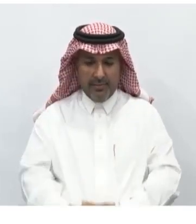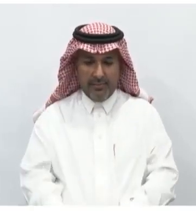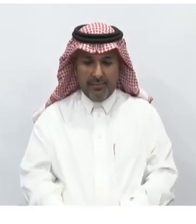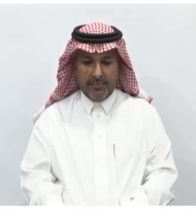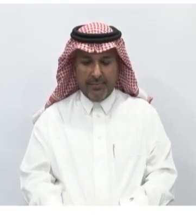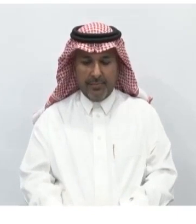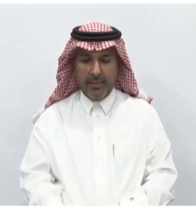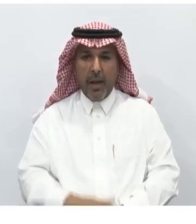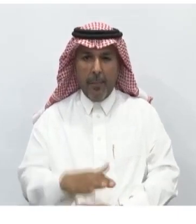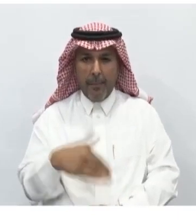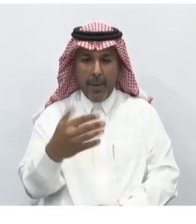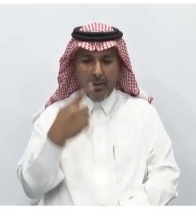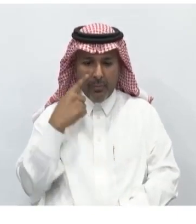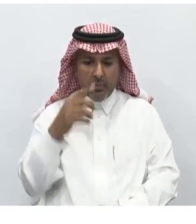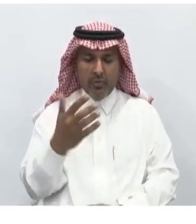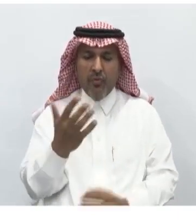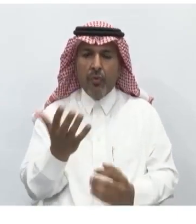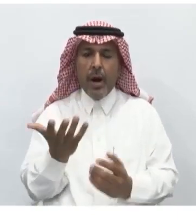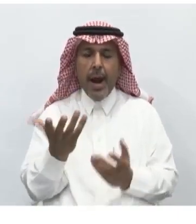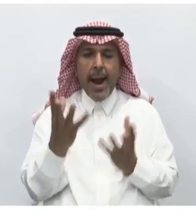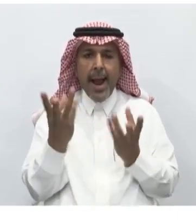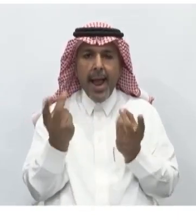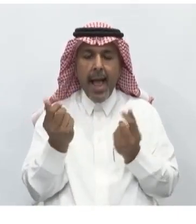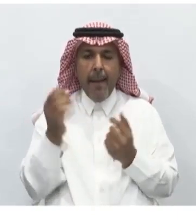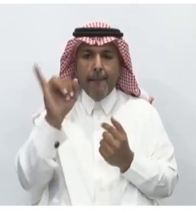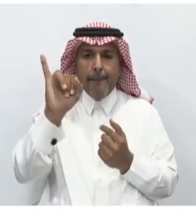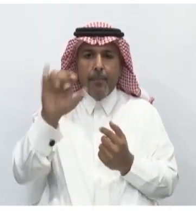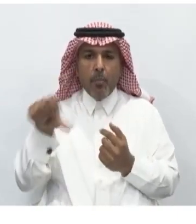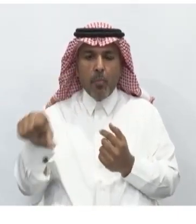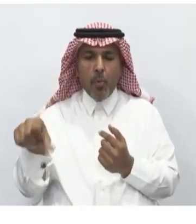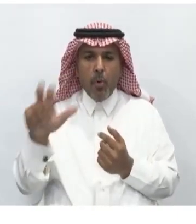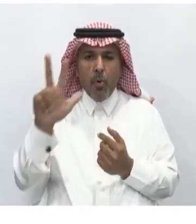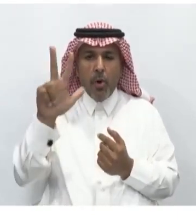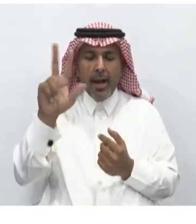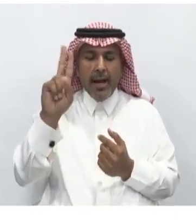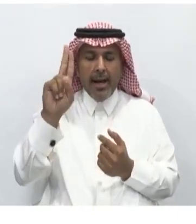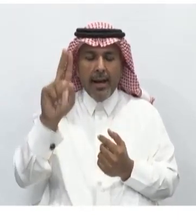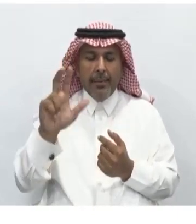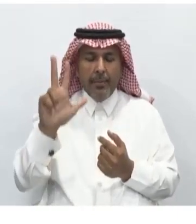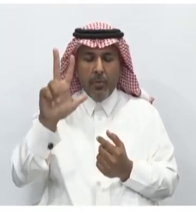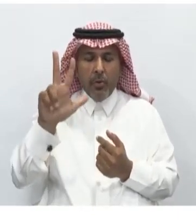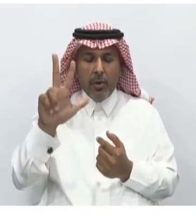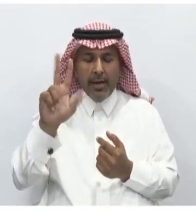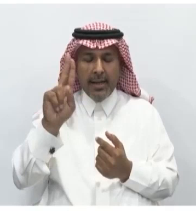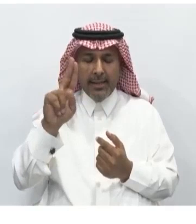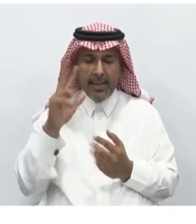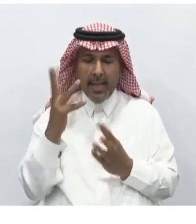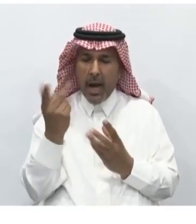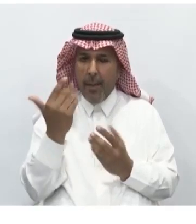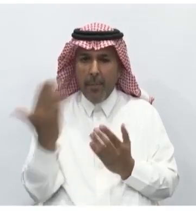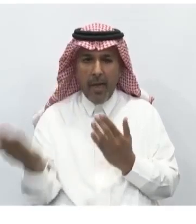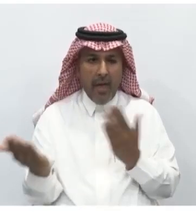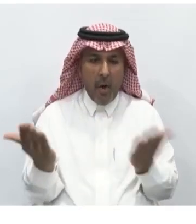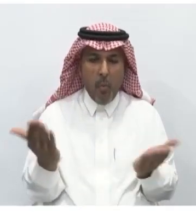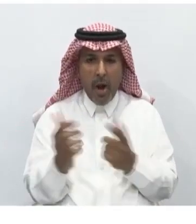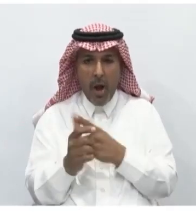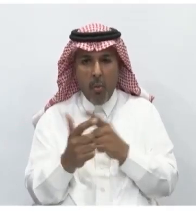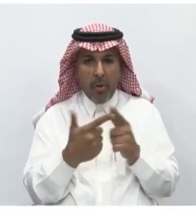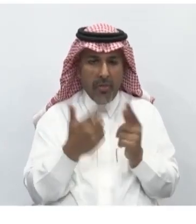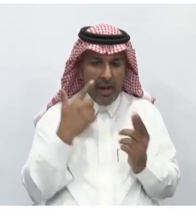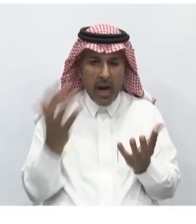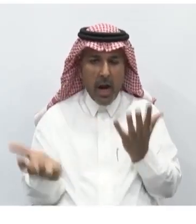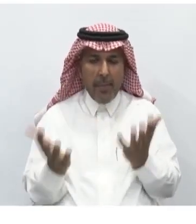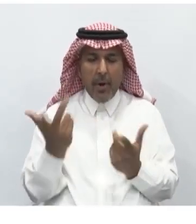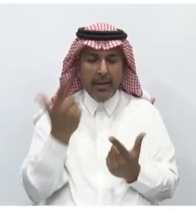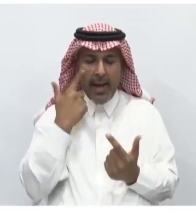ثالثاً احسب مولات كل مركب. مولات كل مركب أيضاً سنستخدم الرقم 9.24